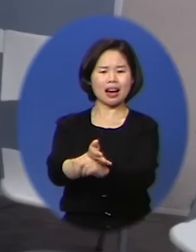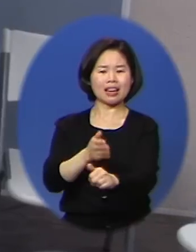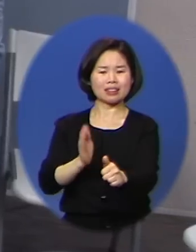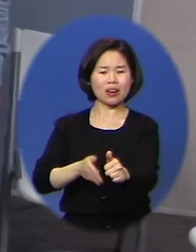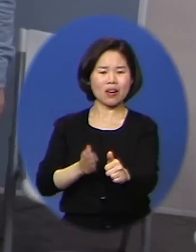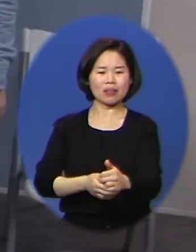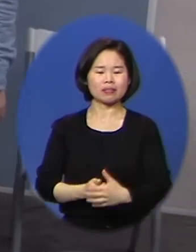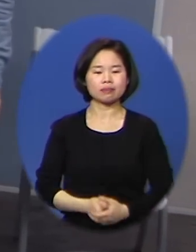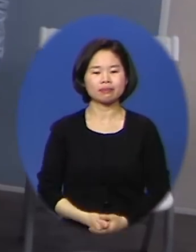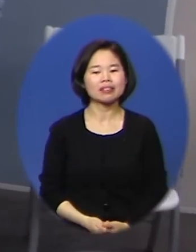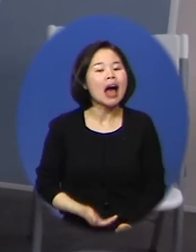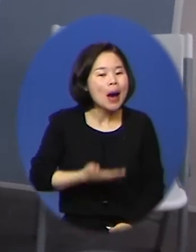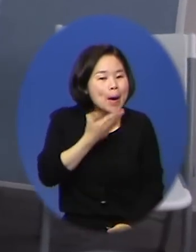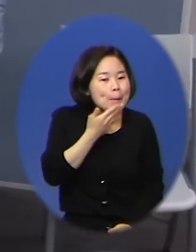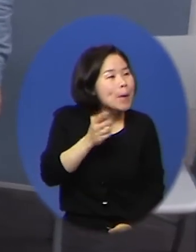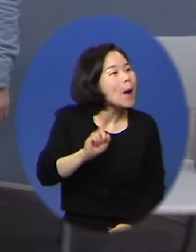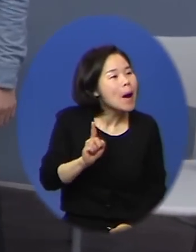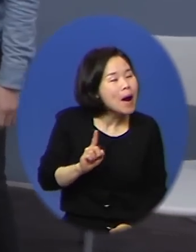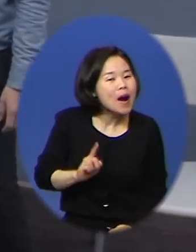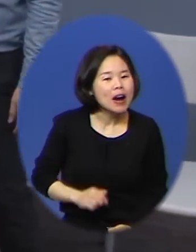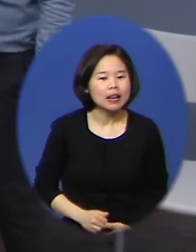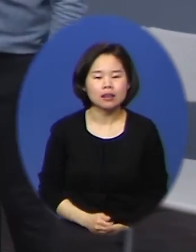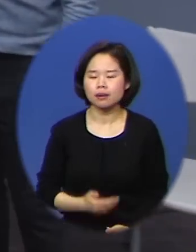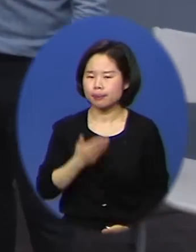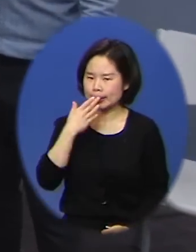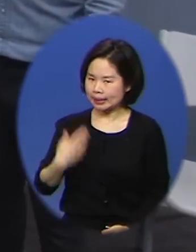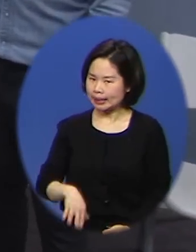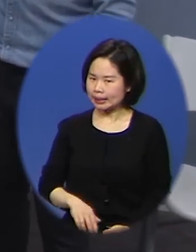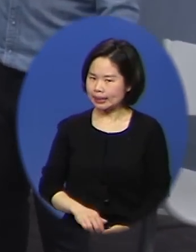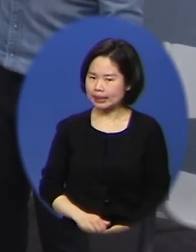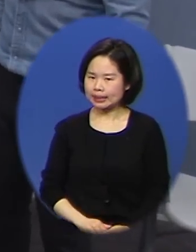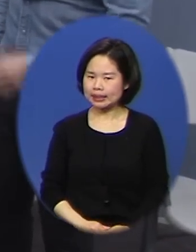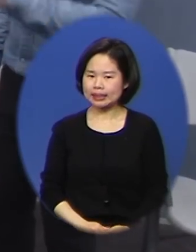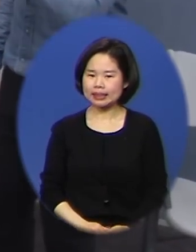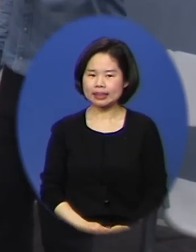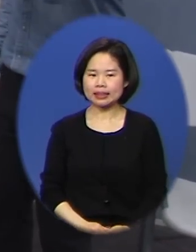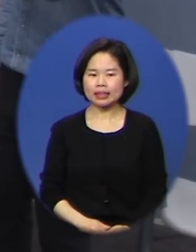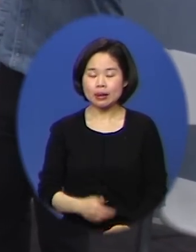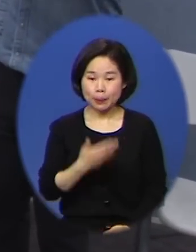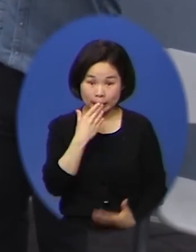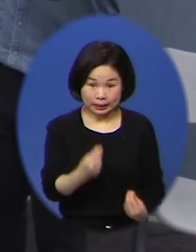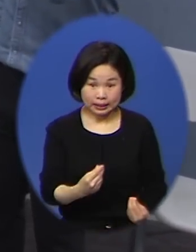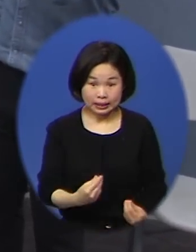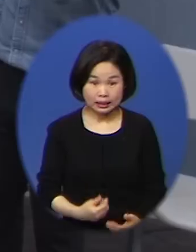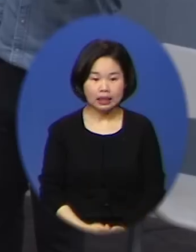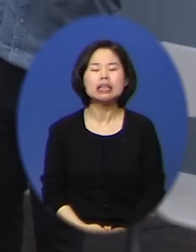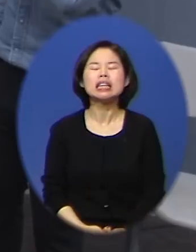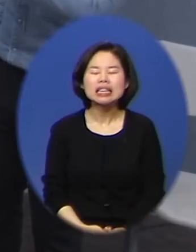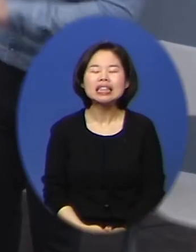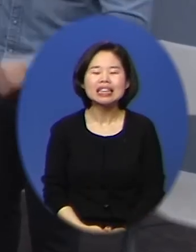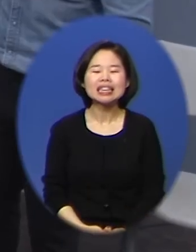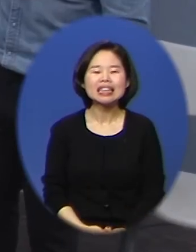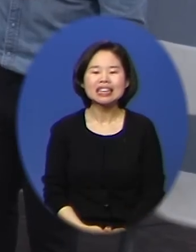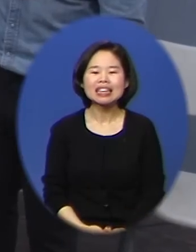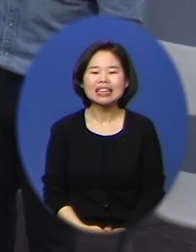두부살! 뭐 먹었다 야? 아직 안 먹었다? 너 먹었니? 오.